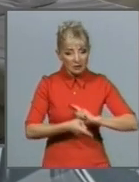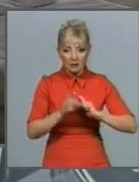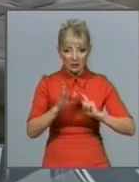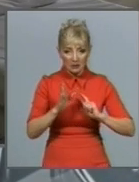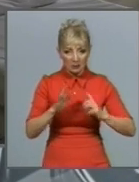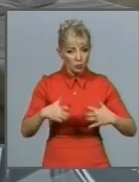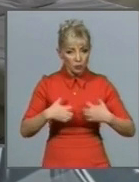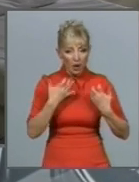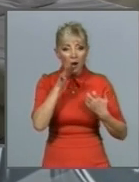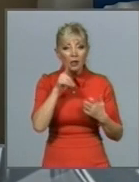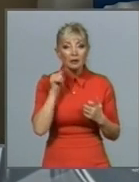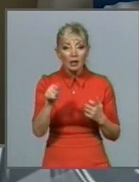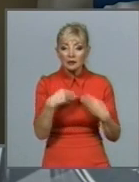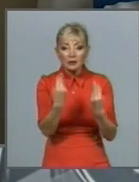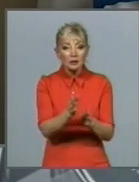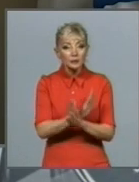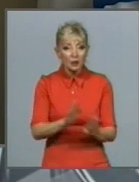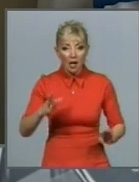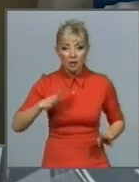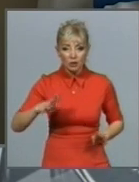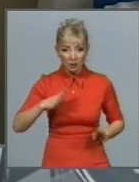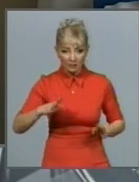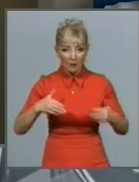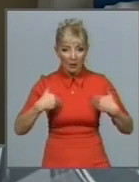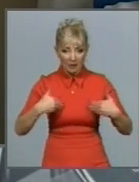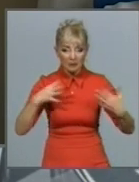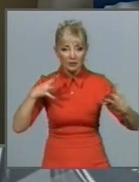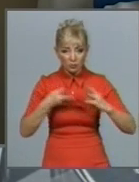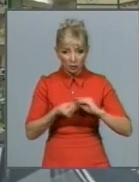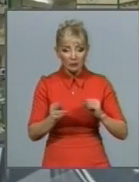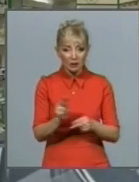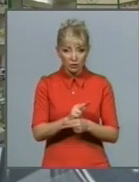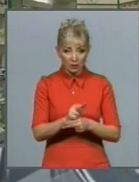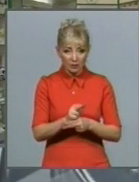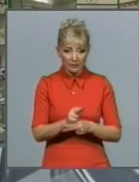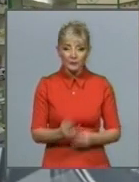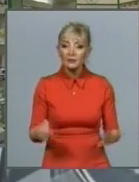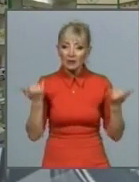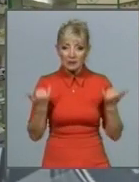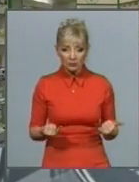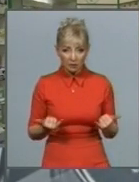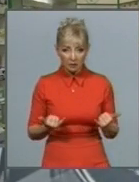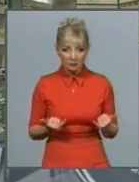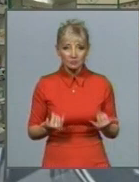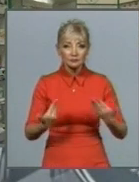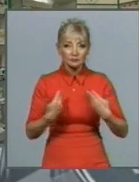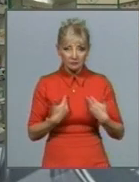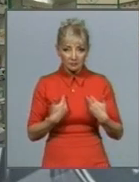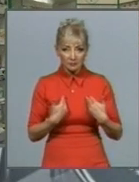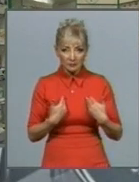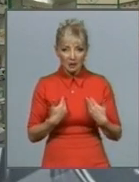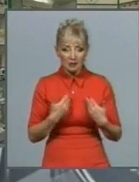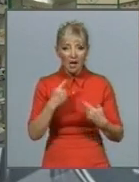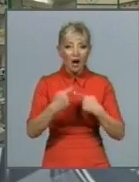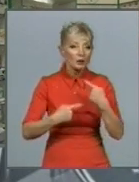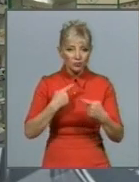коли вони не приноситимуть очікуваного ефективного результату лікування. Сьогодні нас чергова загроза